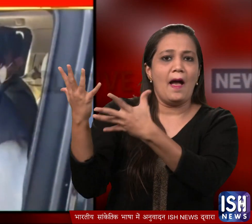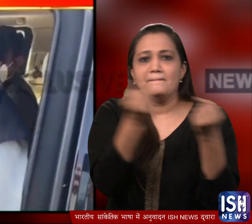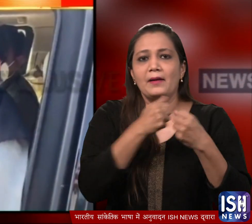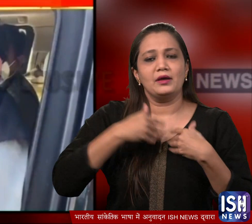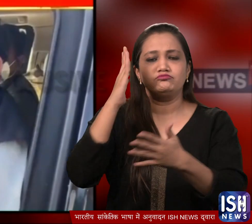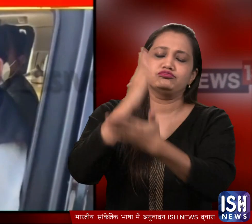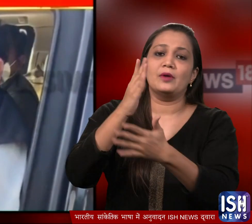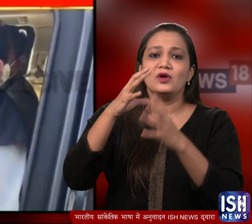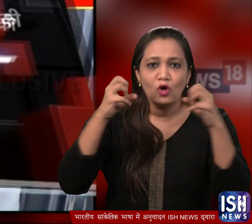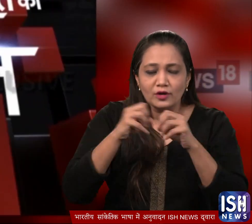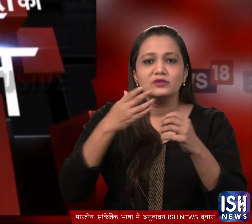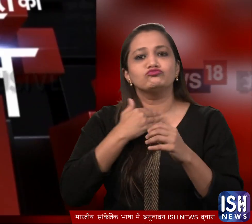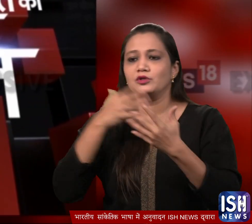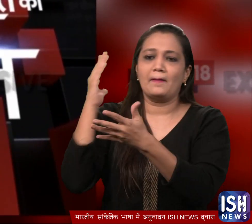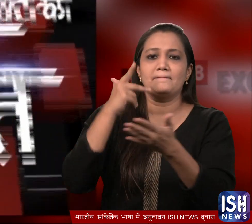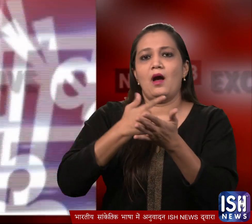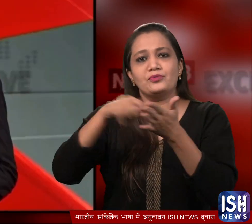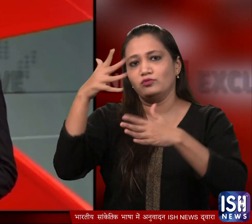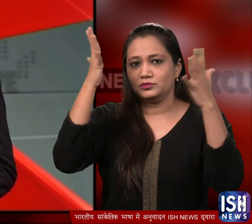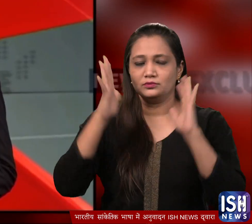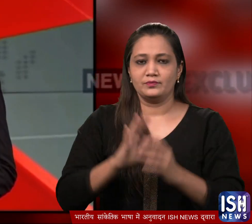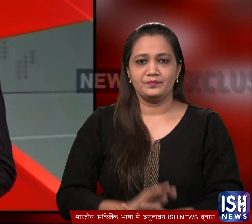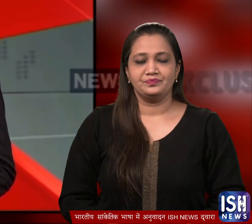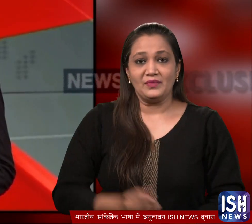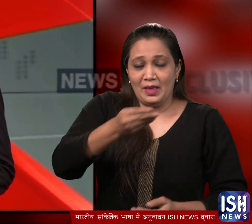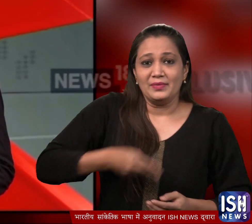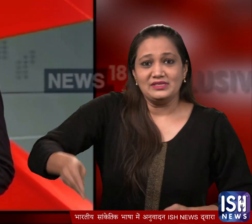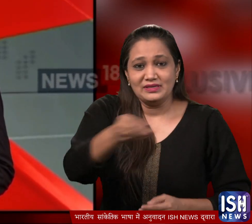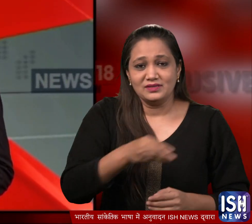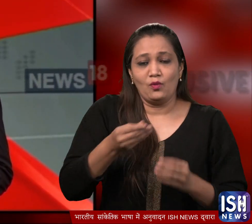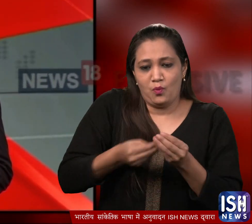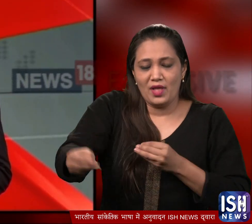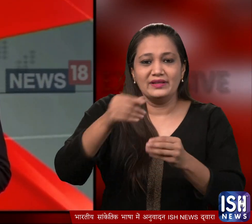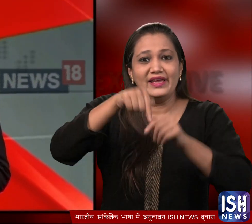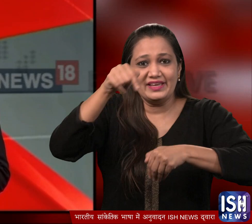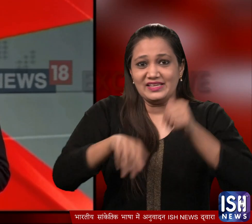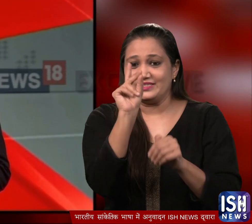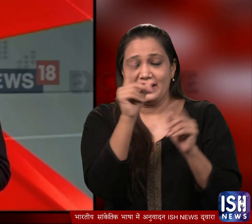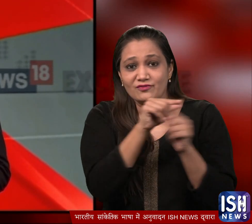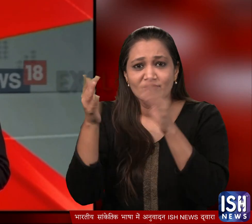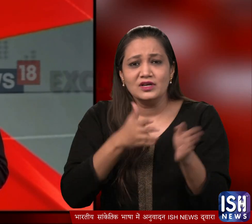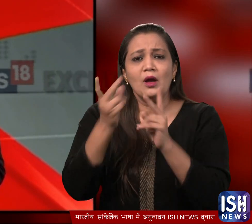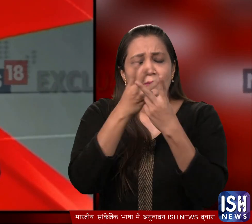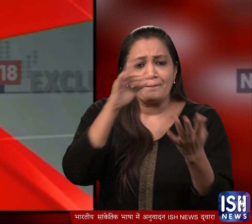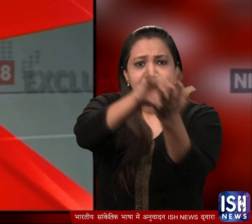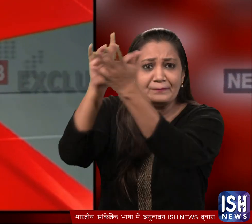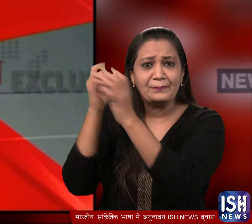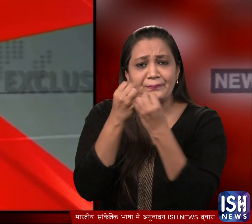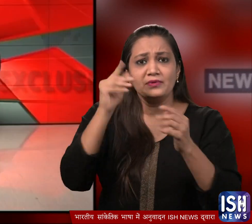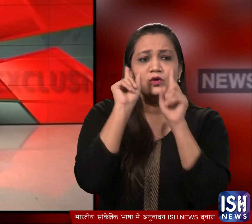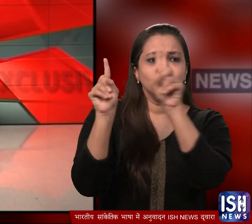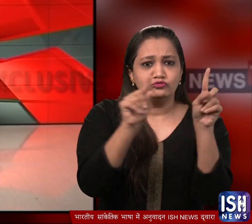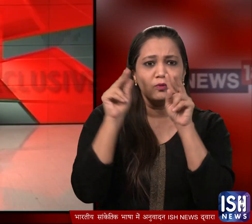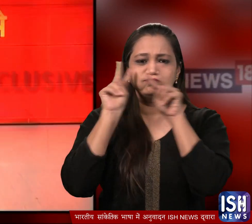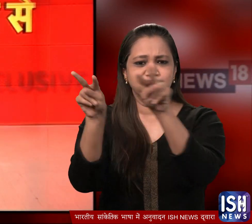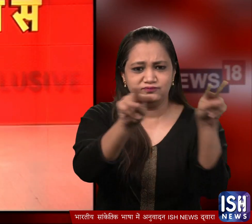ये कॉटन और चीन का नहीं होगा। पश्चिम बंगाल में विधानसभा चुनाव के दूसरे चरण में कई मतदान केंद्रों पर ड्रोन